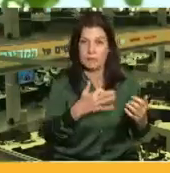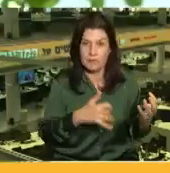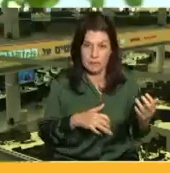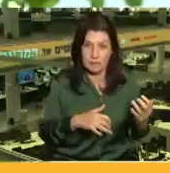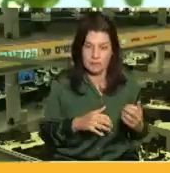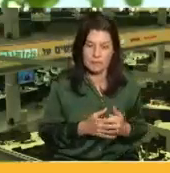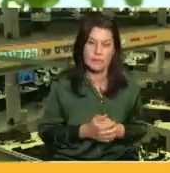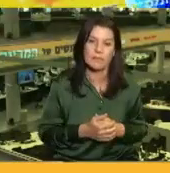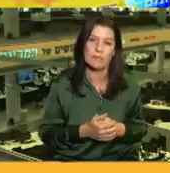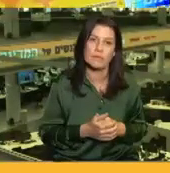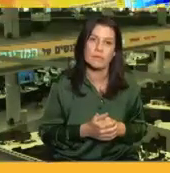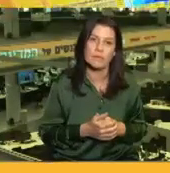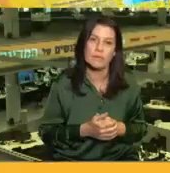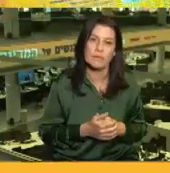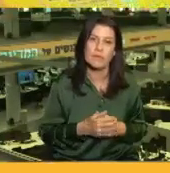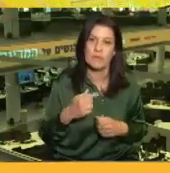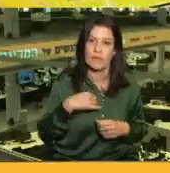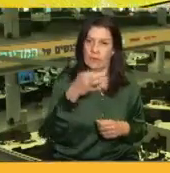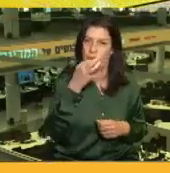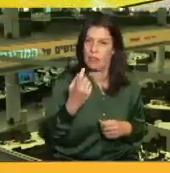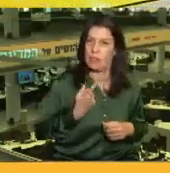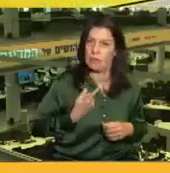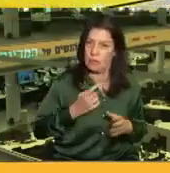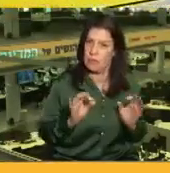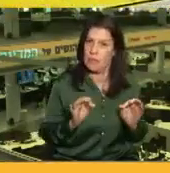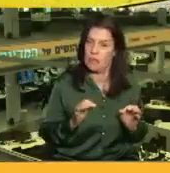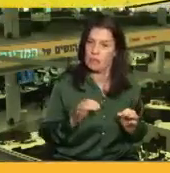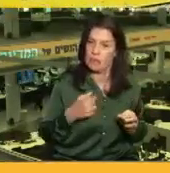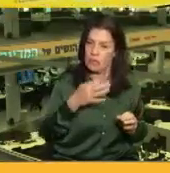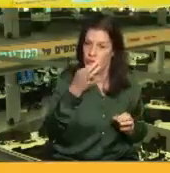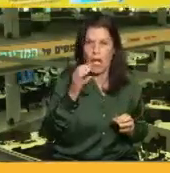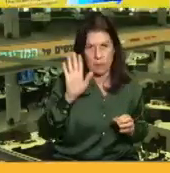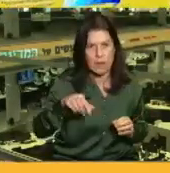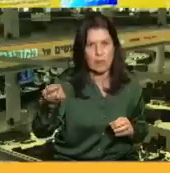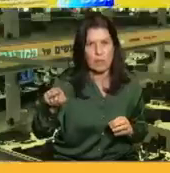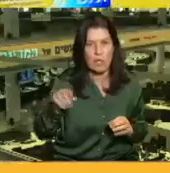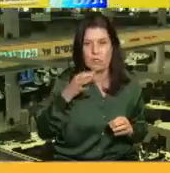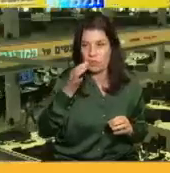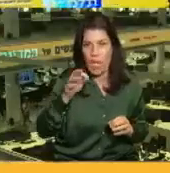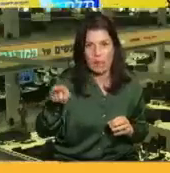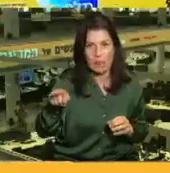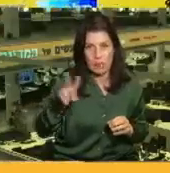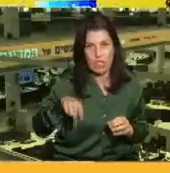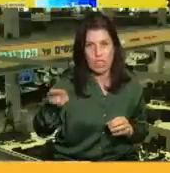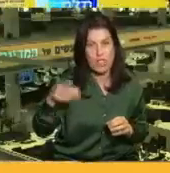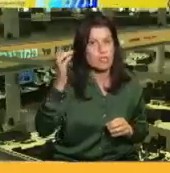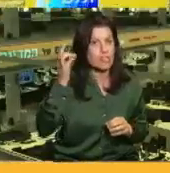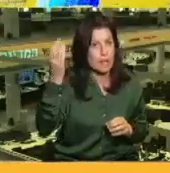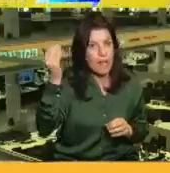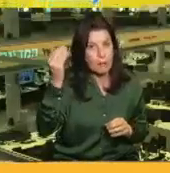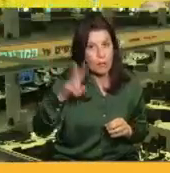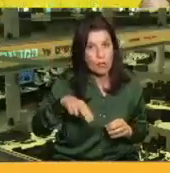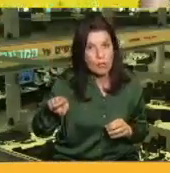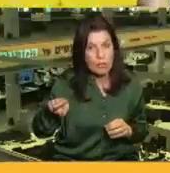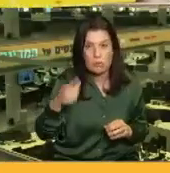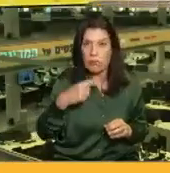בהפקות. ואז אני שאלתי את עצמי ממש שאלה, וגם אותה. אמרתי, תגיד, יש לך תלמידות? כי היא מלמדת גם גיטרה.